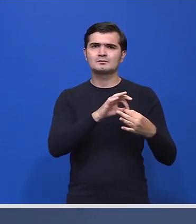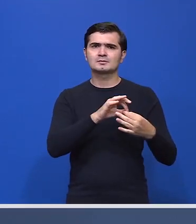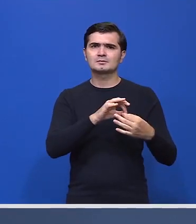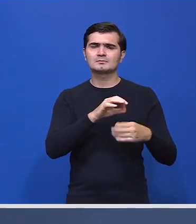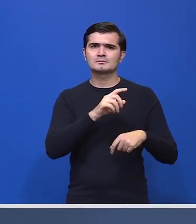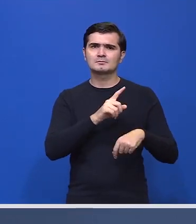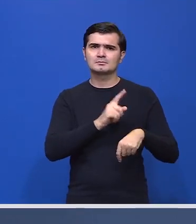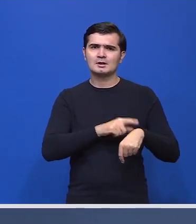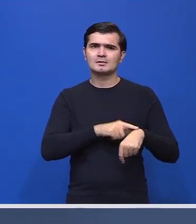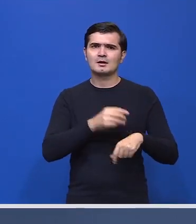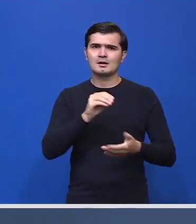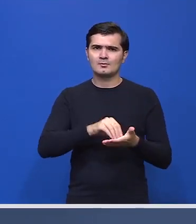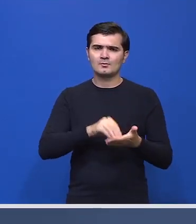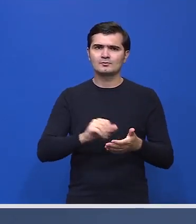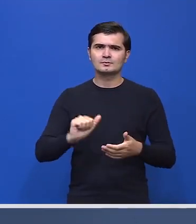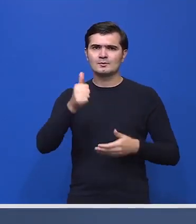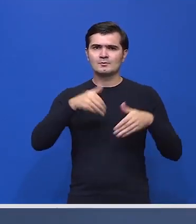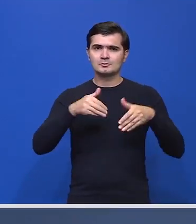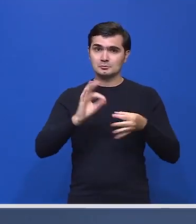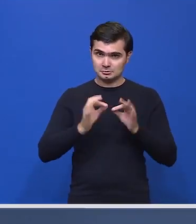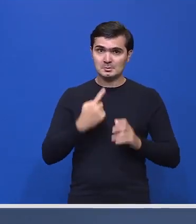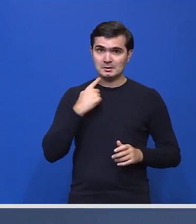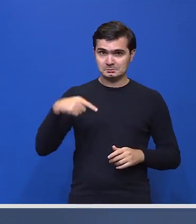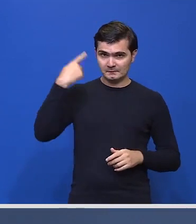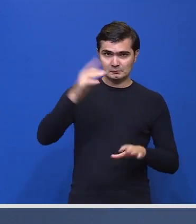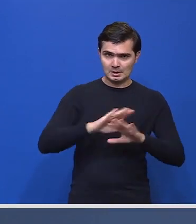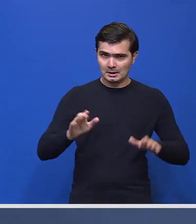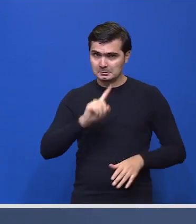propuse de premier. Adică săptămâna viitoare va fi gata.